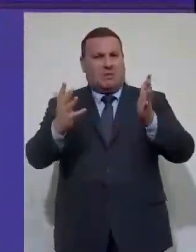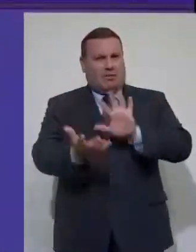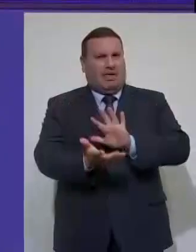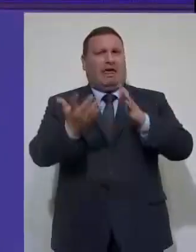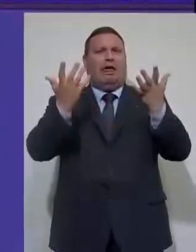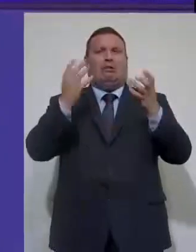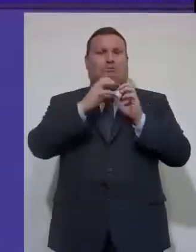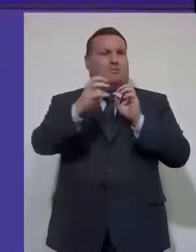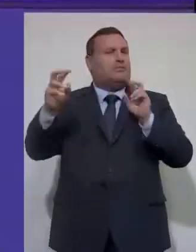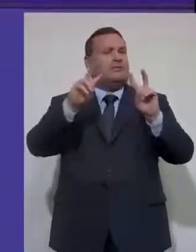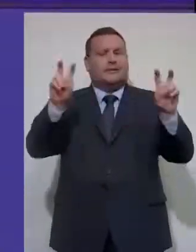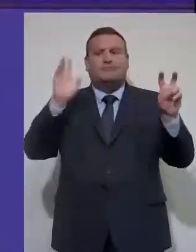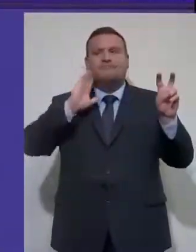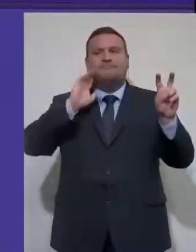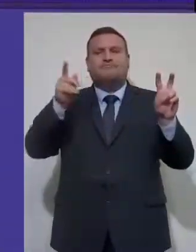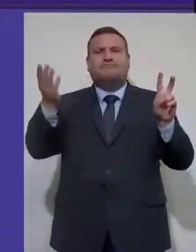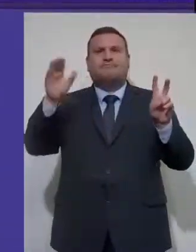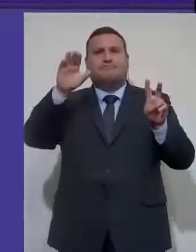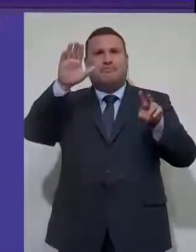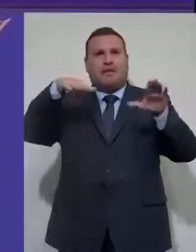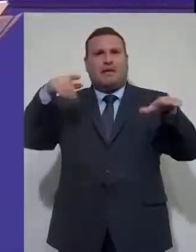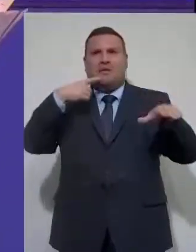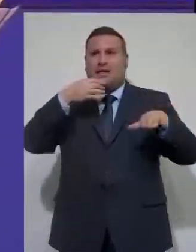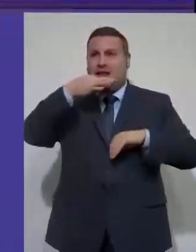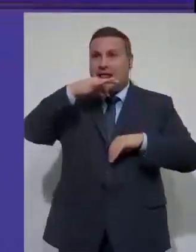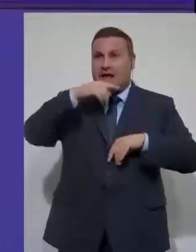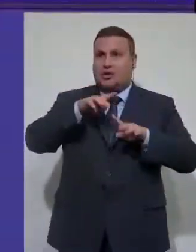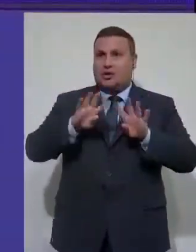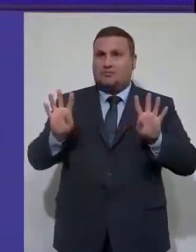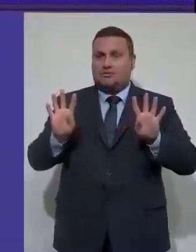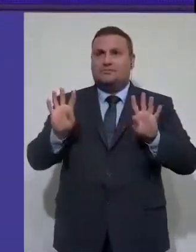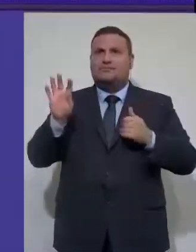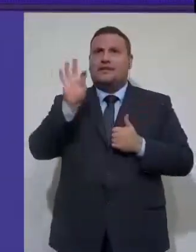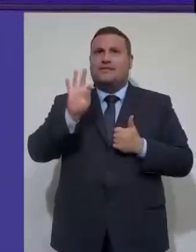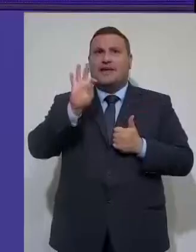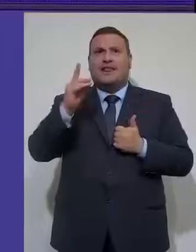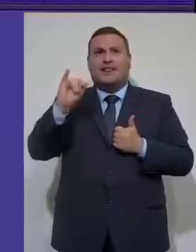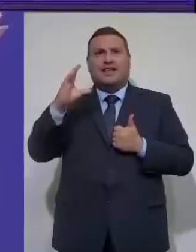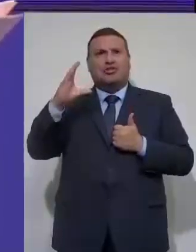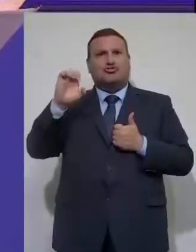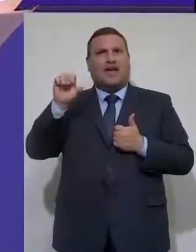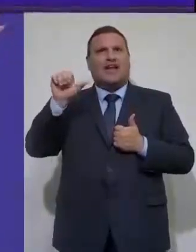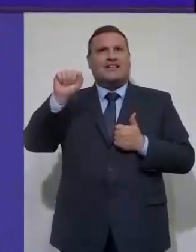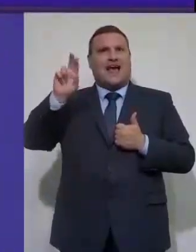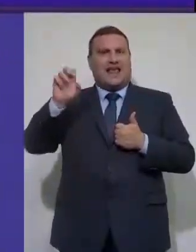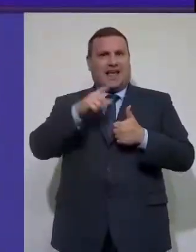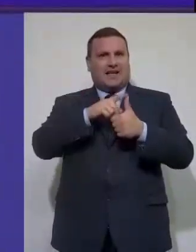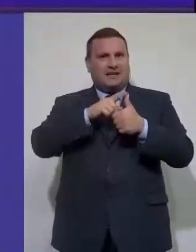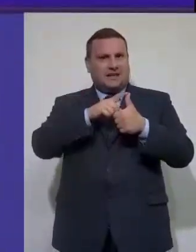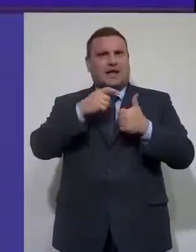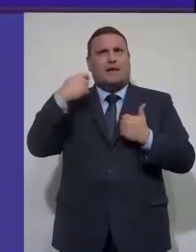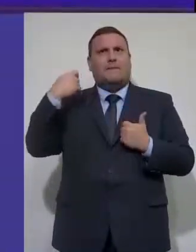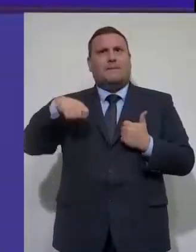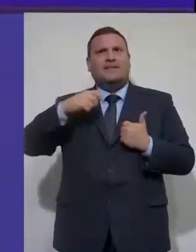chiamo i relatori che si avvicenderanno sul palco, che sono Francesco Di Cesare, presidente di